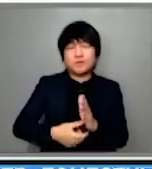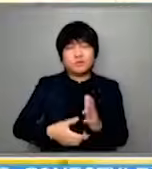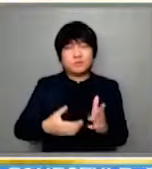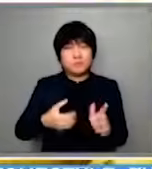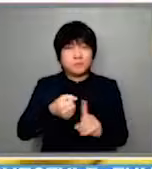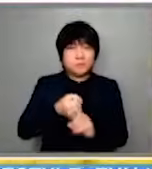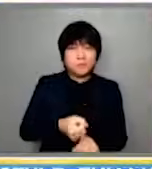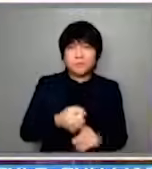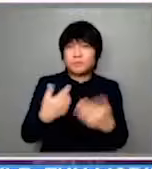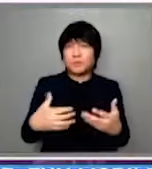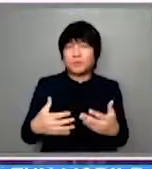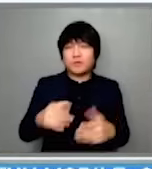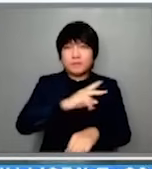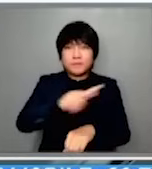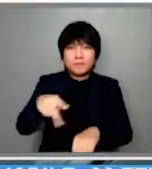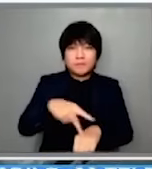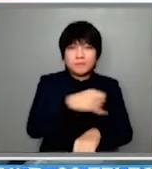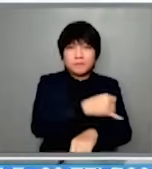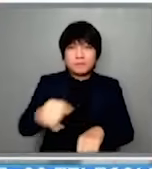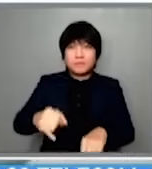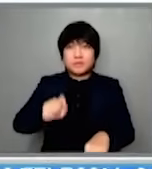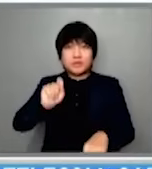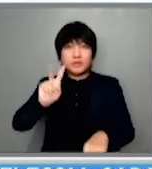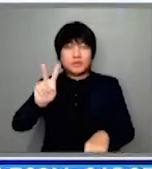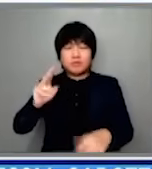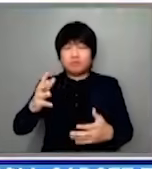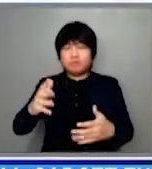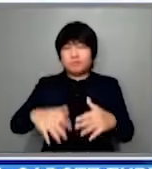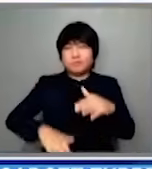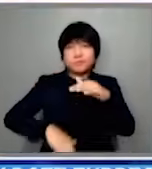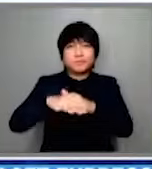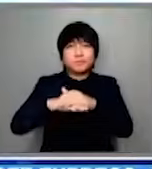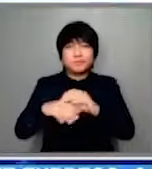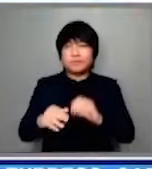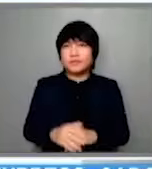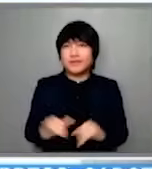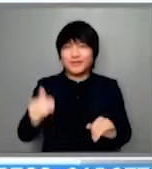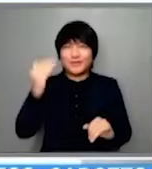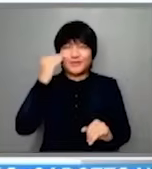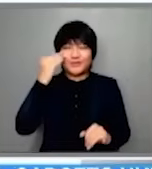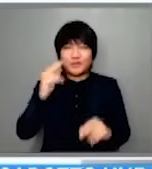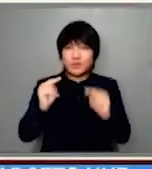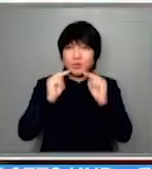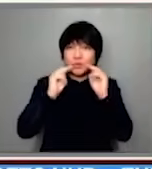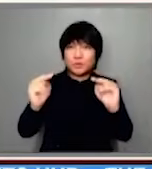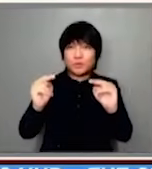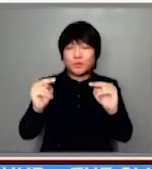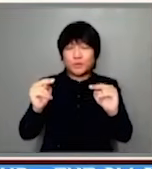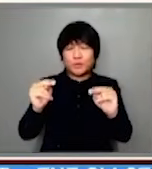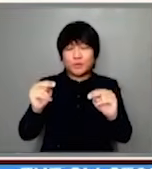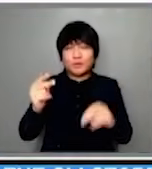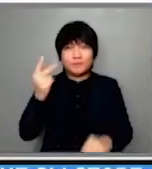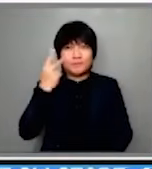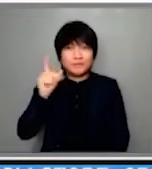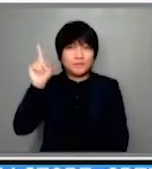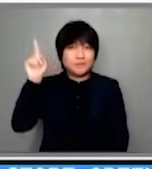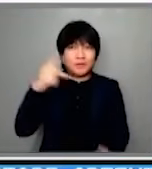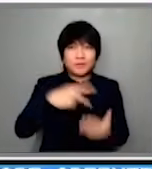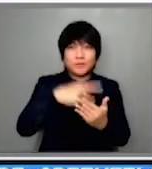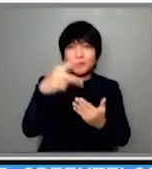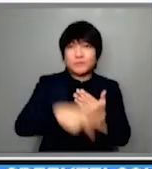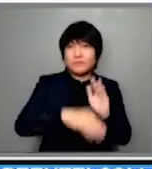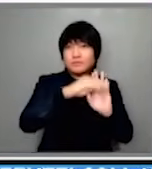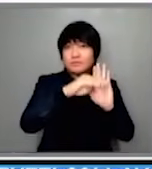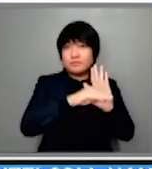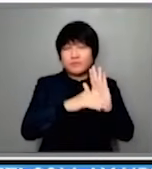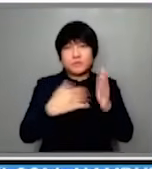kasaysayan ng Philippine Television. Gayon din ang mga pinaka-award-winning newscasts at public affairs programs. Kabilang dyan